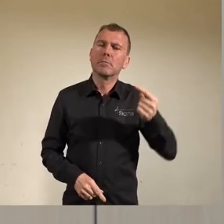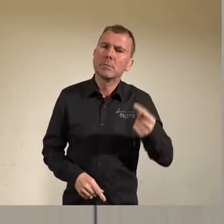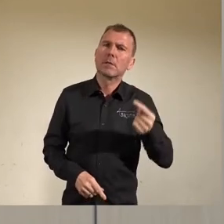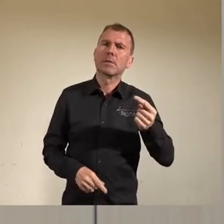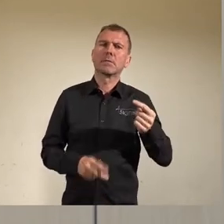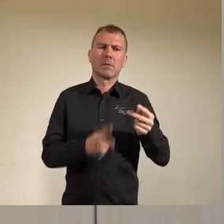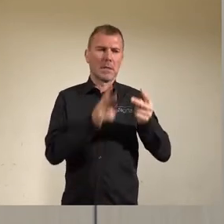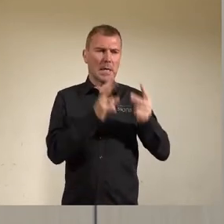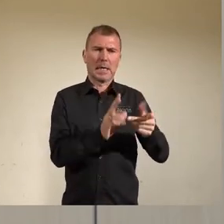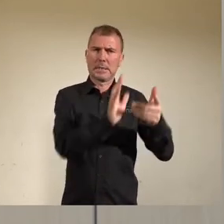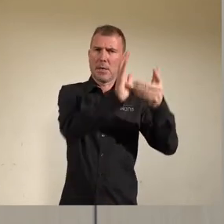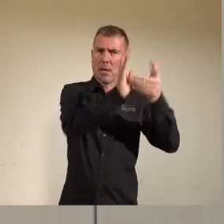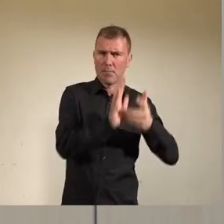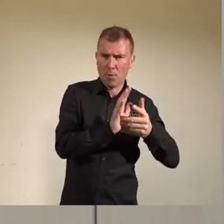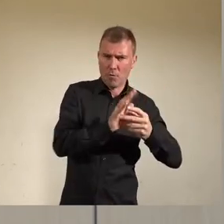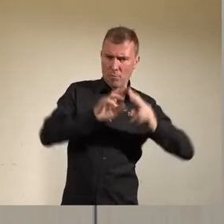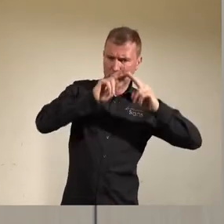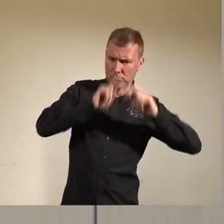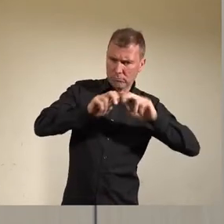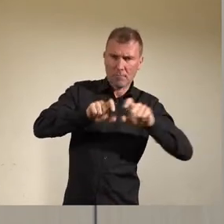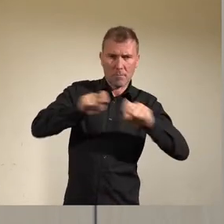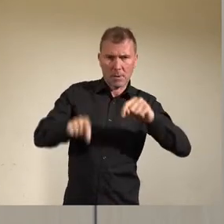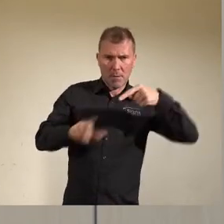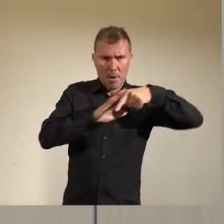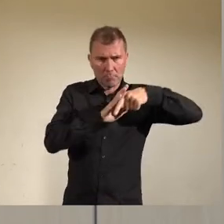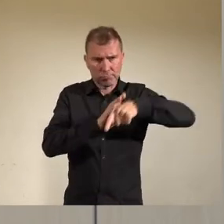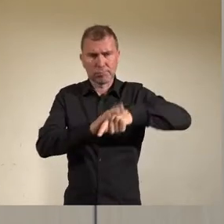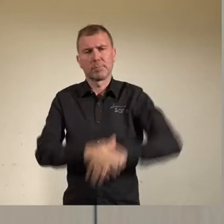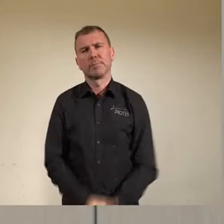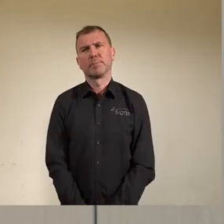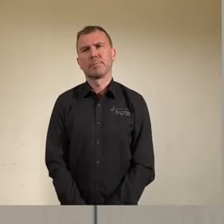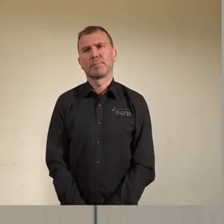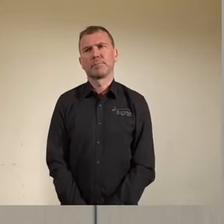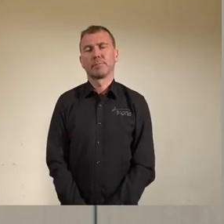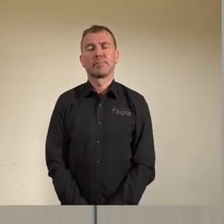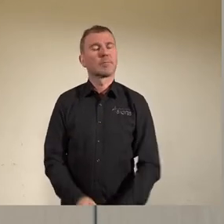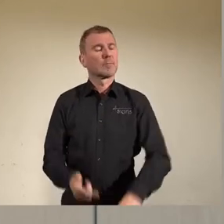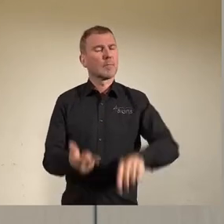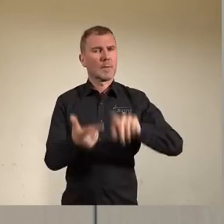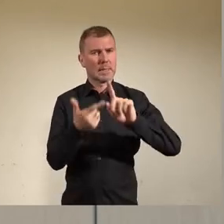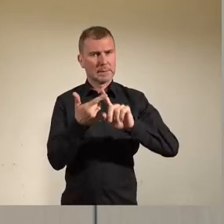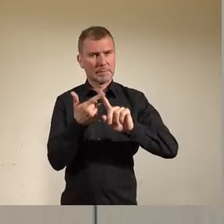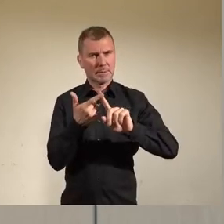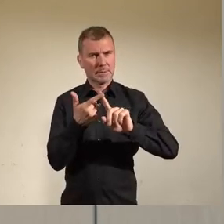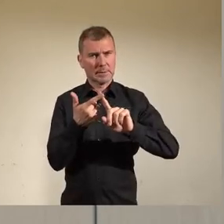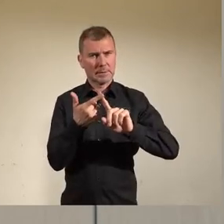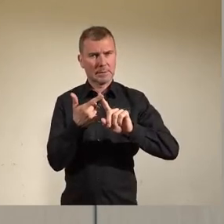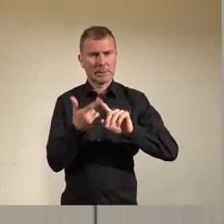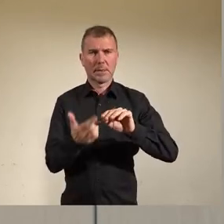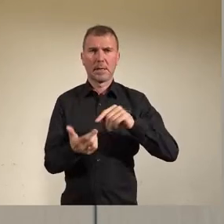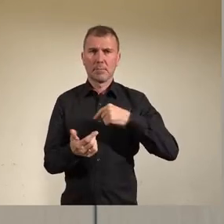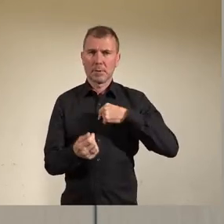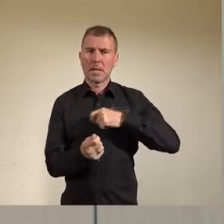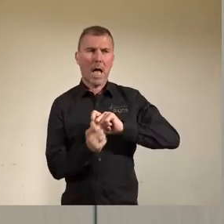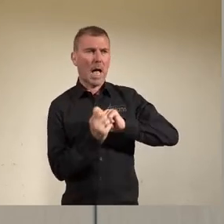in die rechtliche Prüfung dieses Themas ein. Zum Zweiten werden wir mit